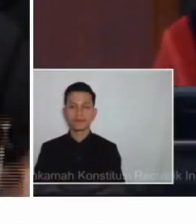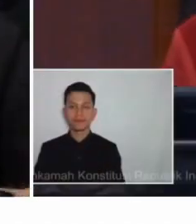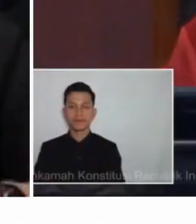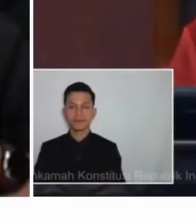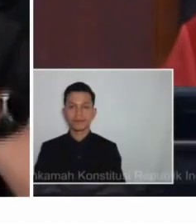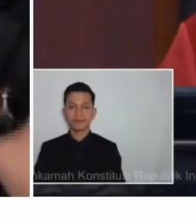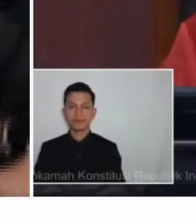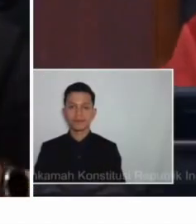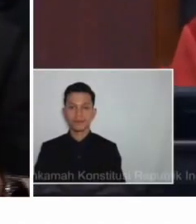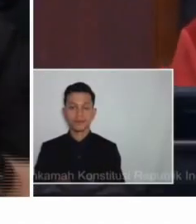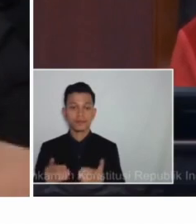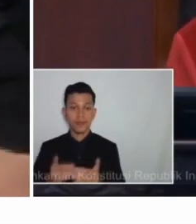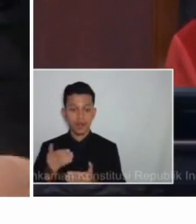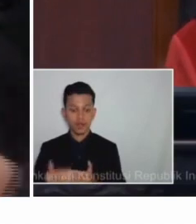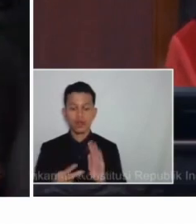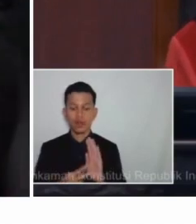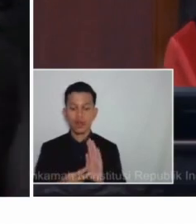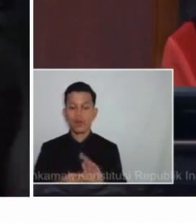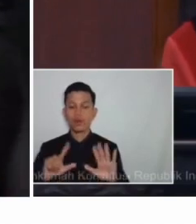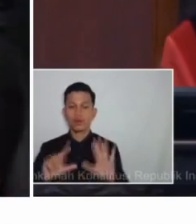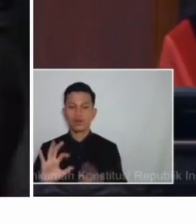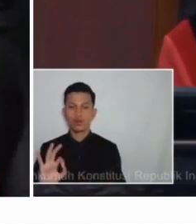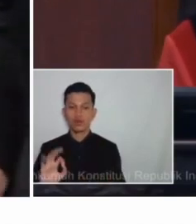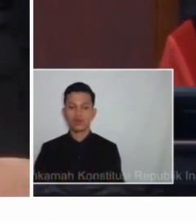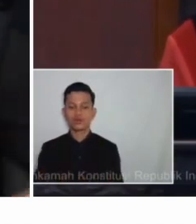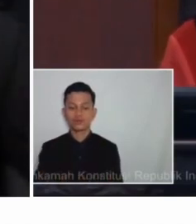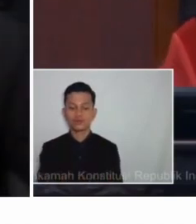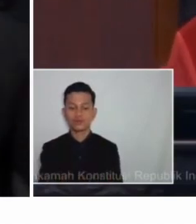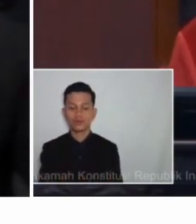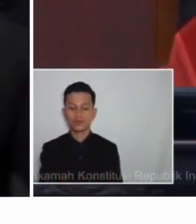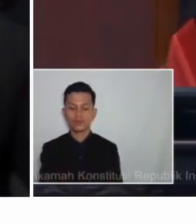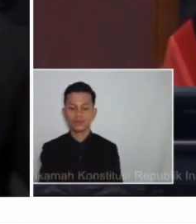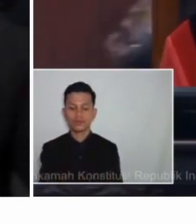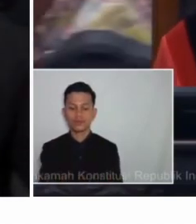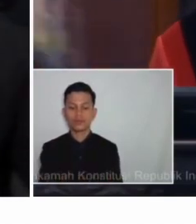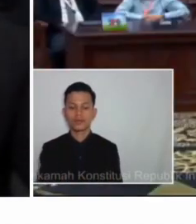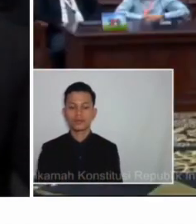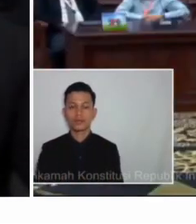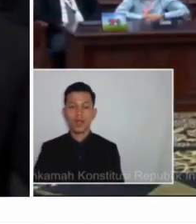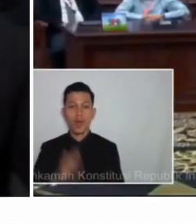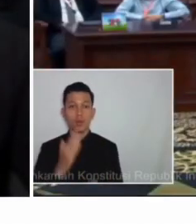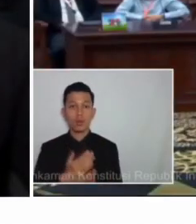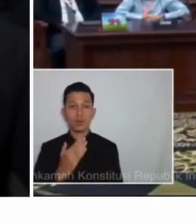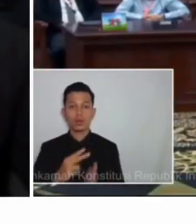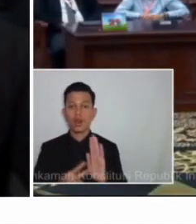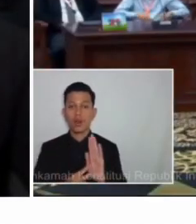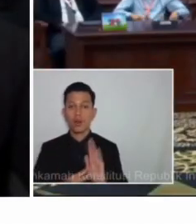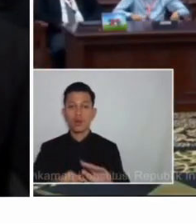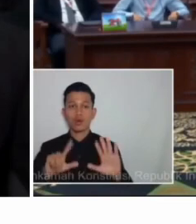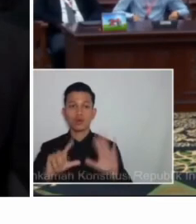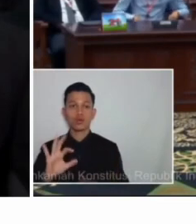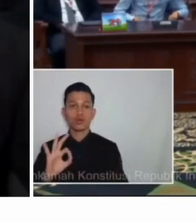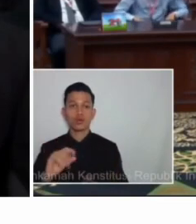dirumuskan oleh para pendiri bangsa dan kemudian kita melanjutkannya Sebagai penyelenggara negara kita saat ini oleh karena itu Sekali lagi saya